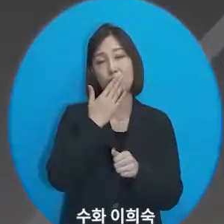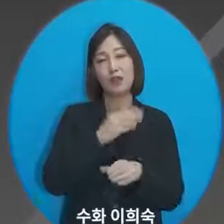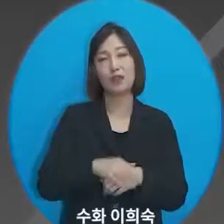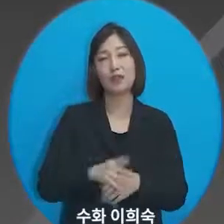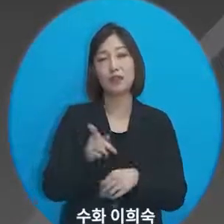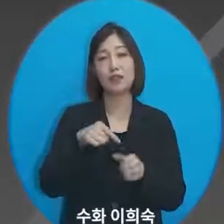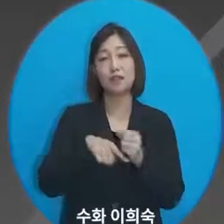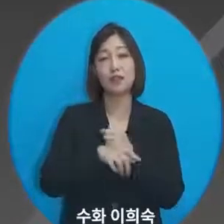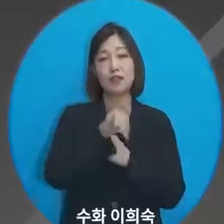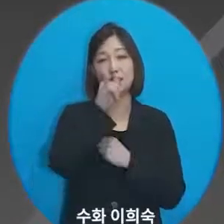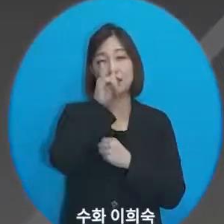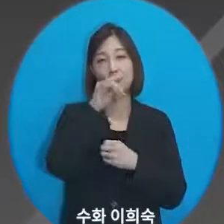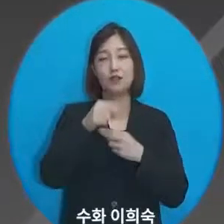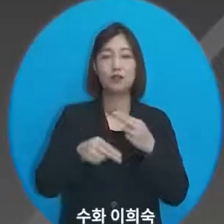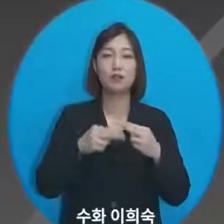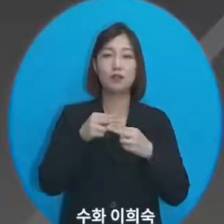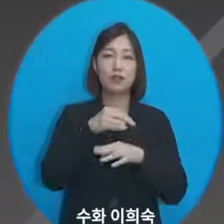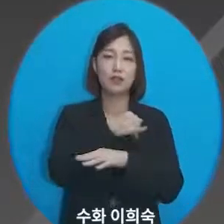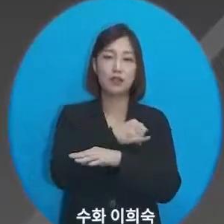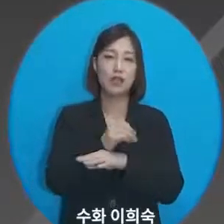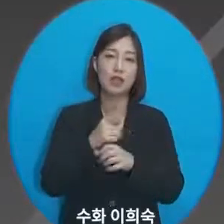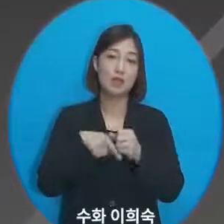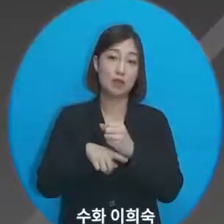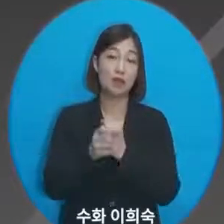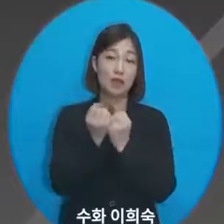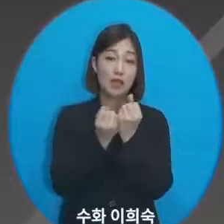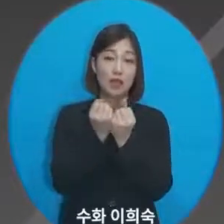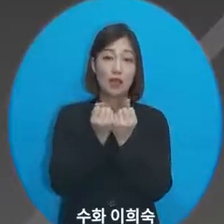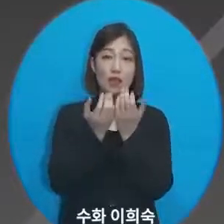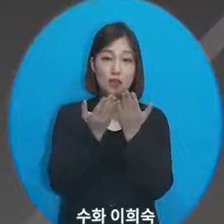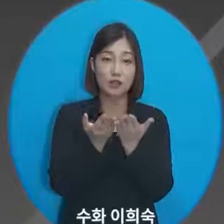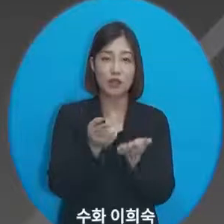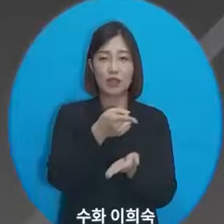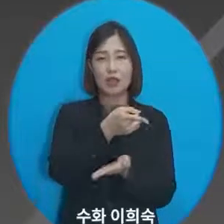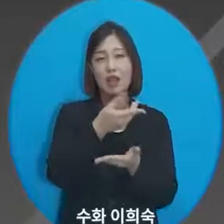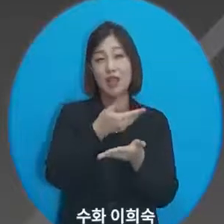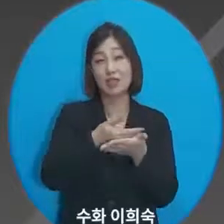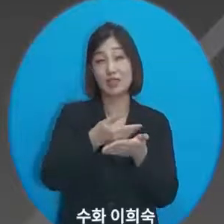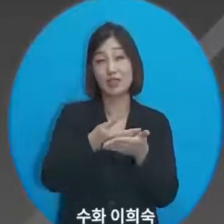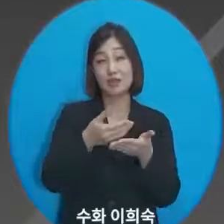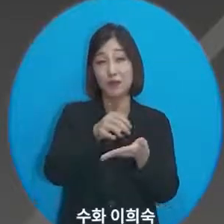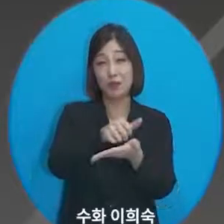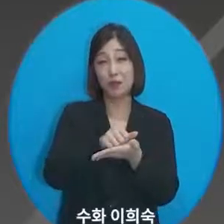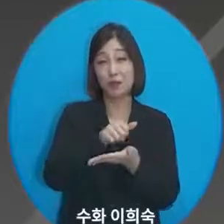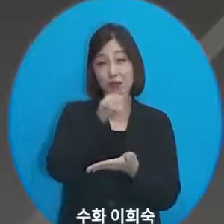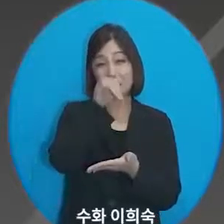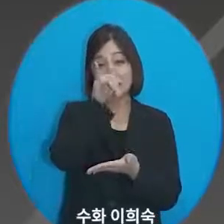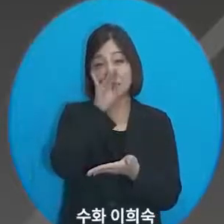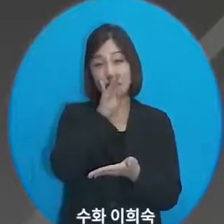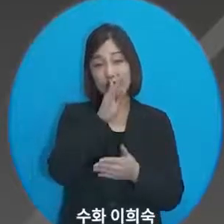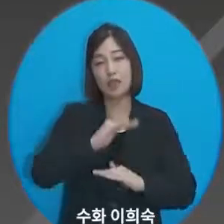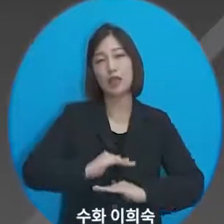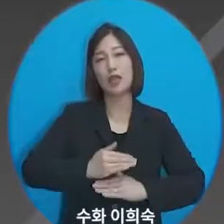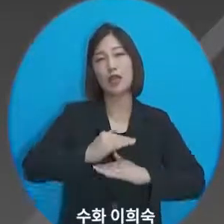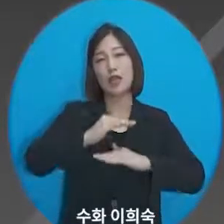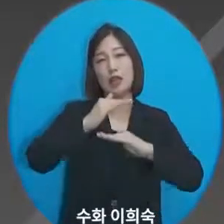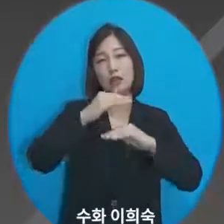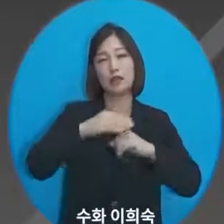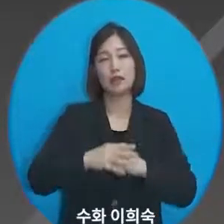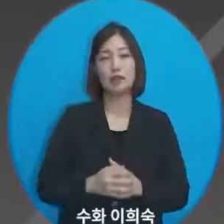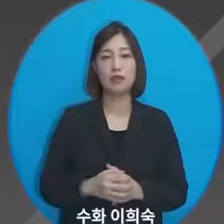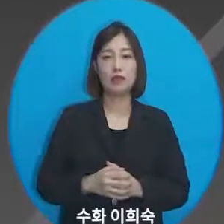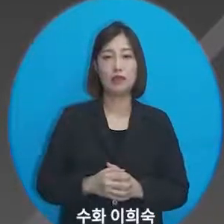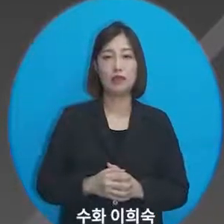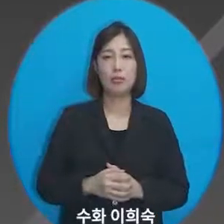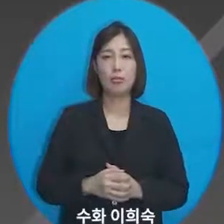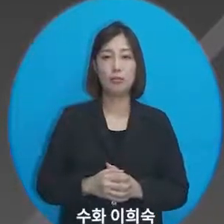유니버설 디자인의 예를 좀 말씀드리면 여기 보이는 그 그림을 보시면 계단이 있잖아요. 보통 계단 같은 경우는